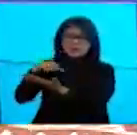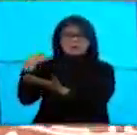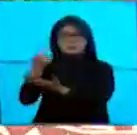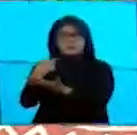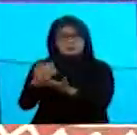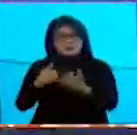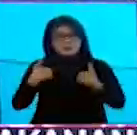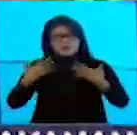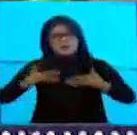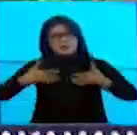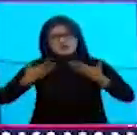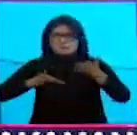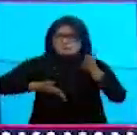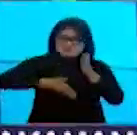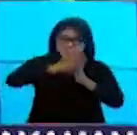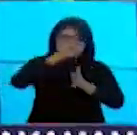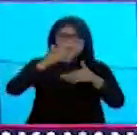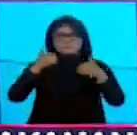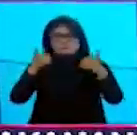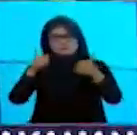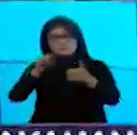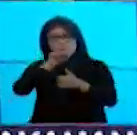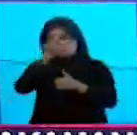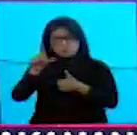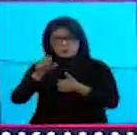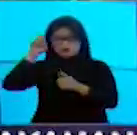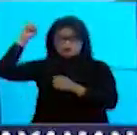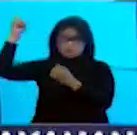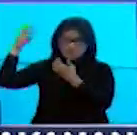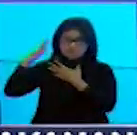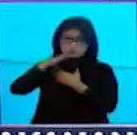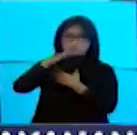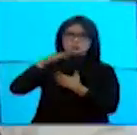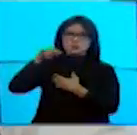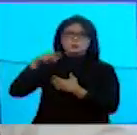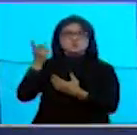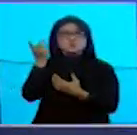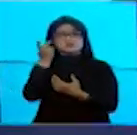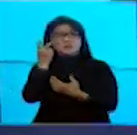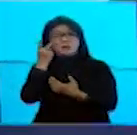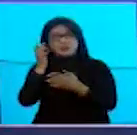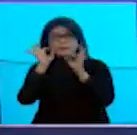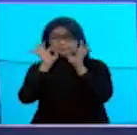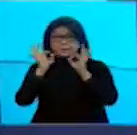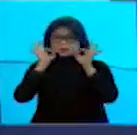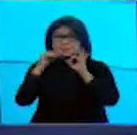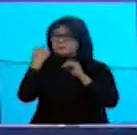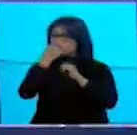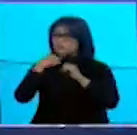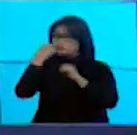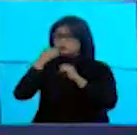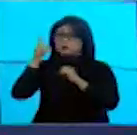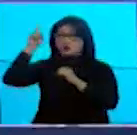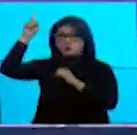di bulan Ramadan, adalah senantiasa menjaga kebersihan mulut. Insya Allah kalau kita menjalankan hadis tersebut,